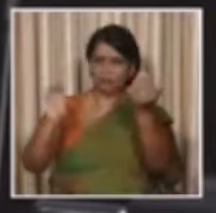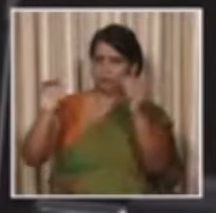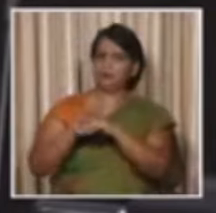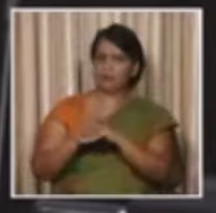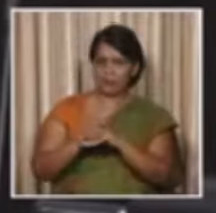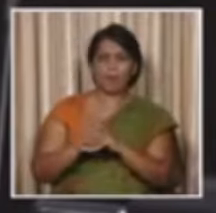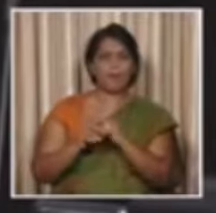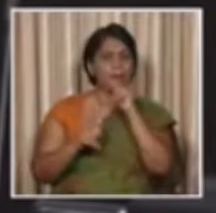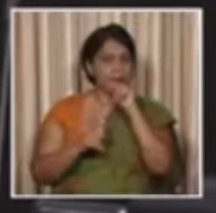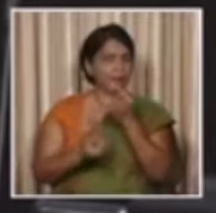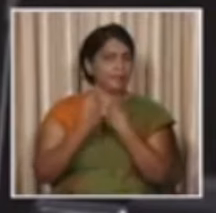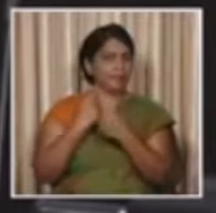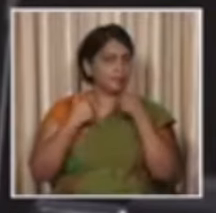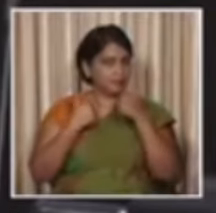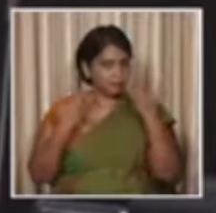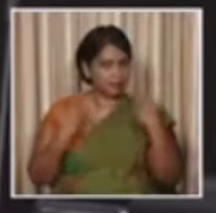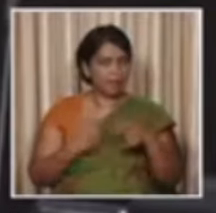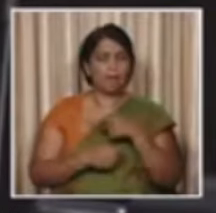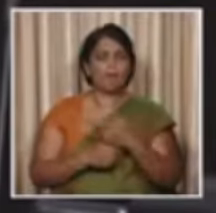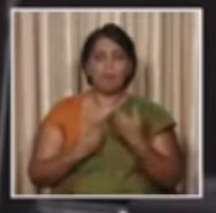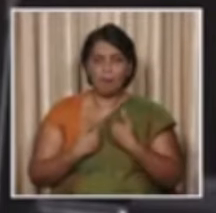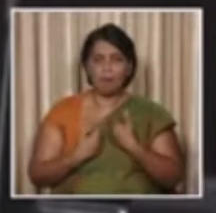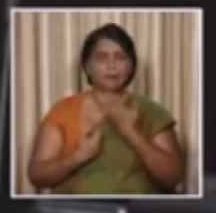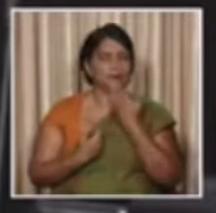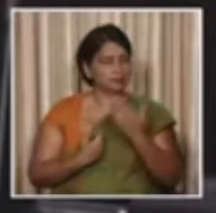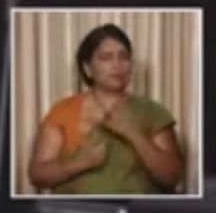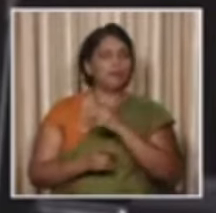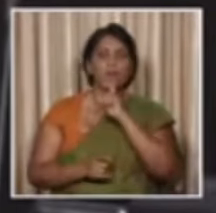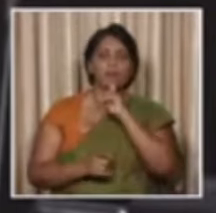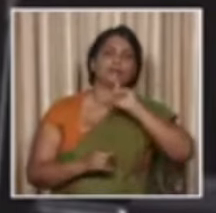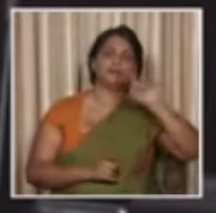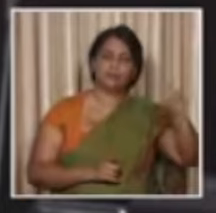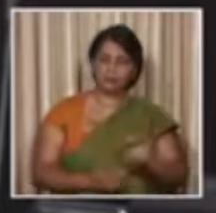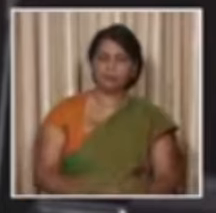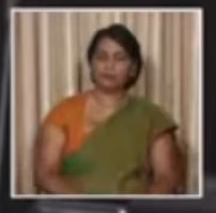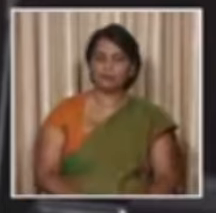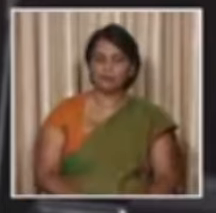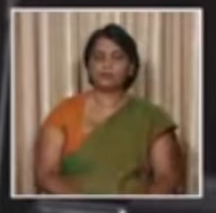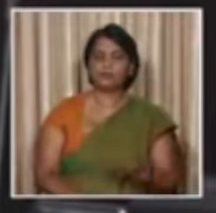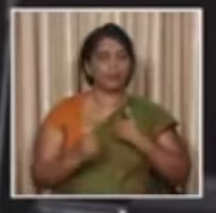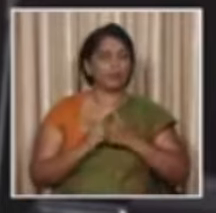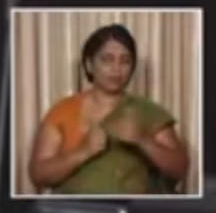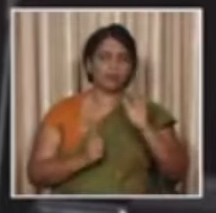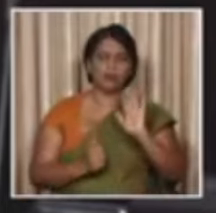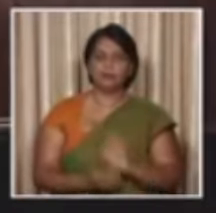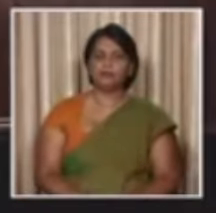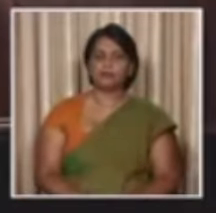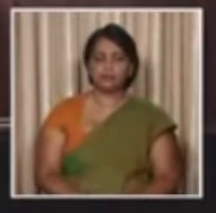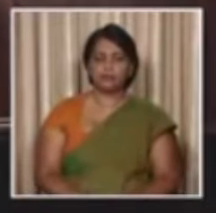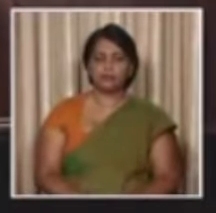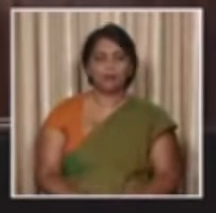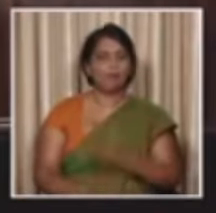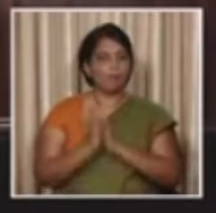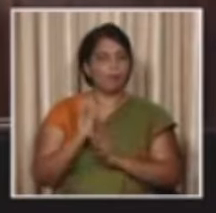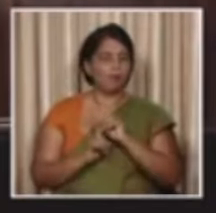වෙන්න සාධාරණ පරීක්ෂණයක් කරලා අපිට පුළුවන් ඒක අධිකරණයට වාර්තා කරන්න. අපි ඒ කටයුත්ත කරනවා. ගරු ඇමතුමා